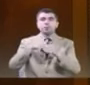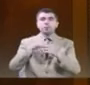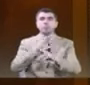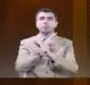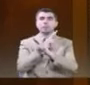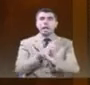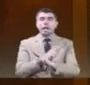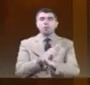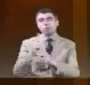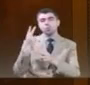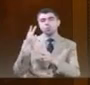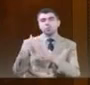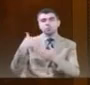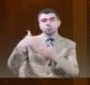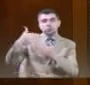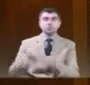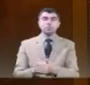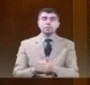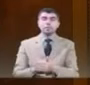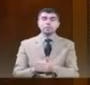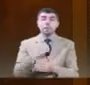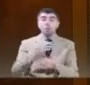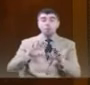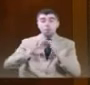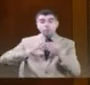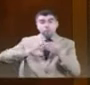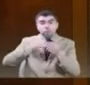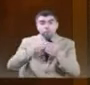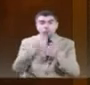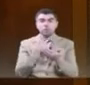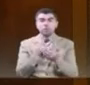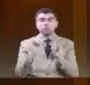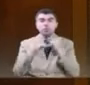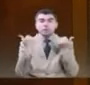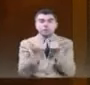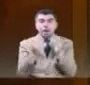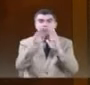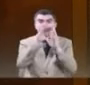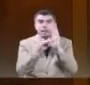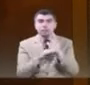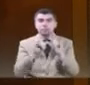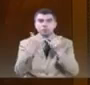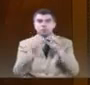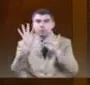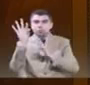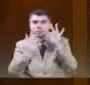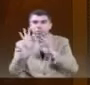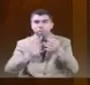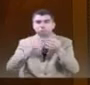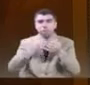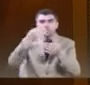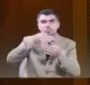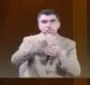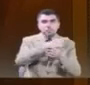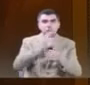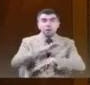لأنظمة التقاعد على مرحلتين، وذلك بناء على خلاصات اللجنتين الوطنية والتقنية وعلى التصور الذي اقترحه كل